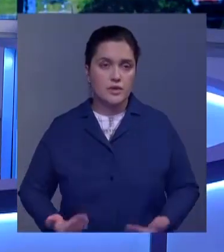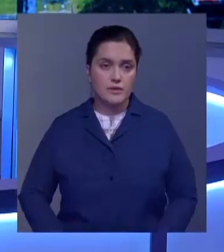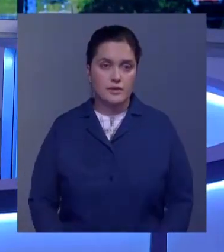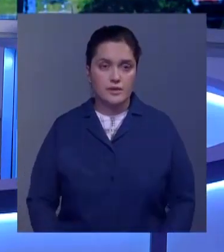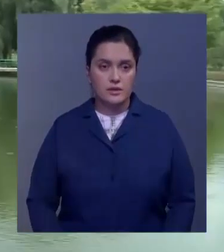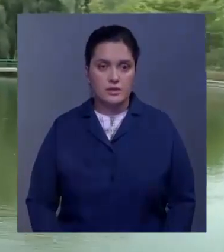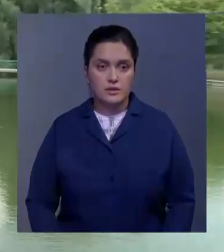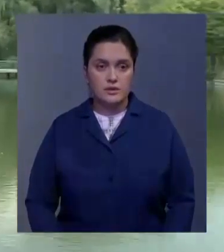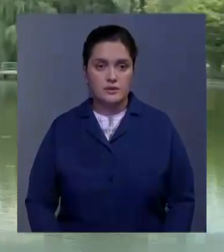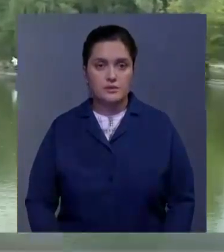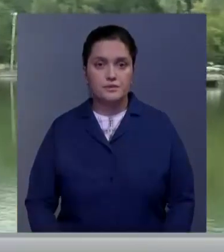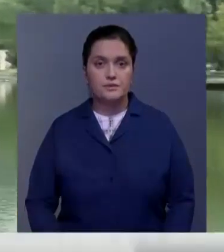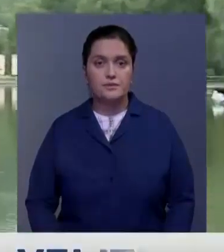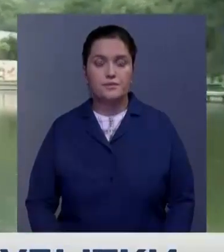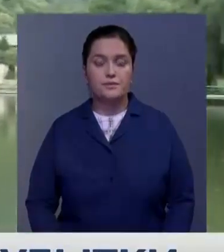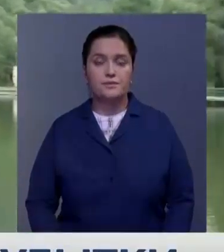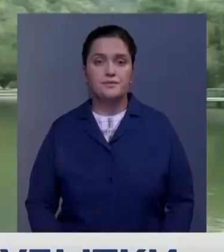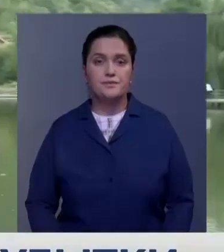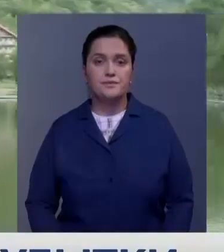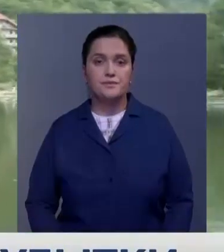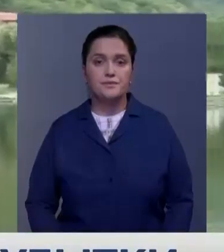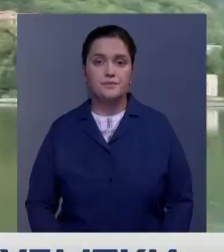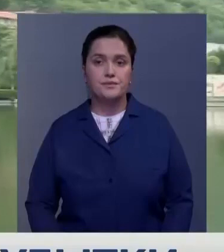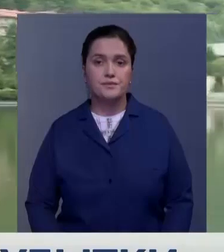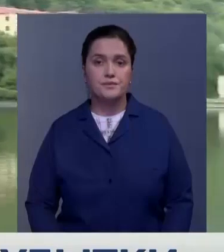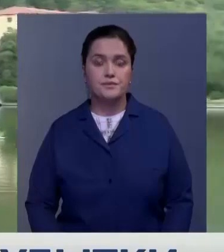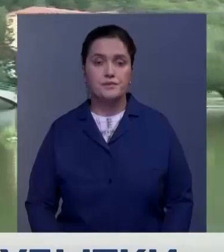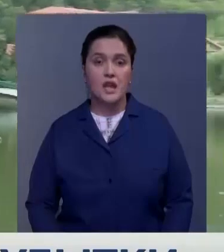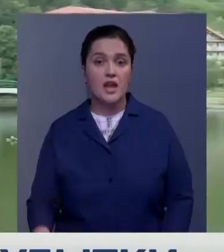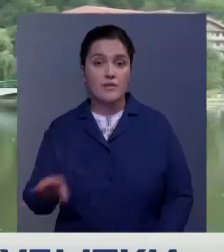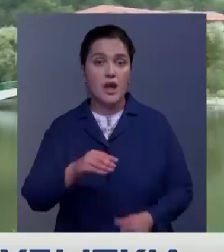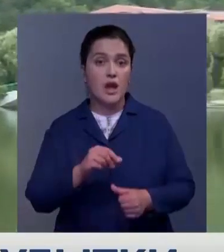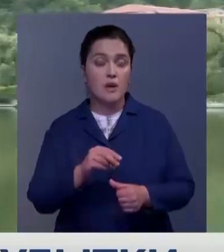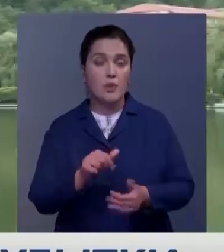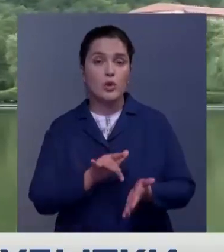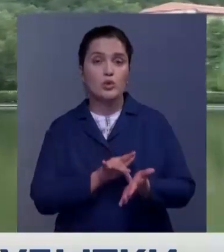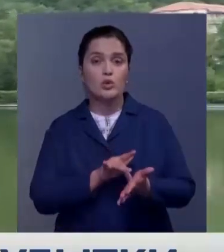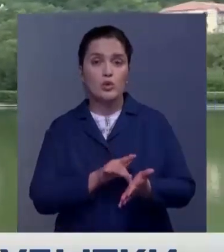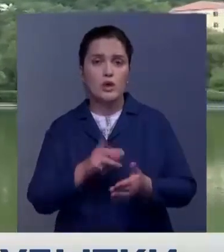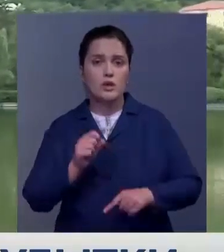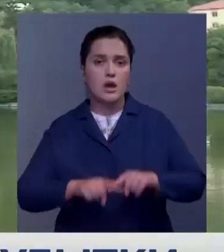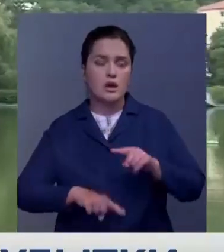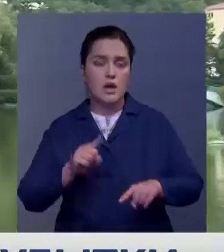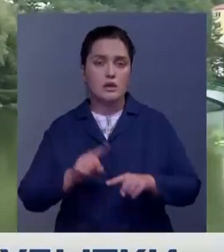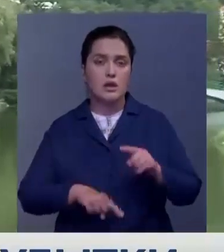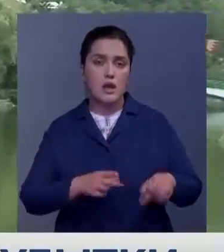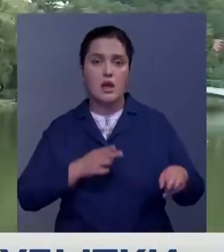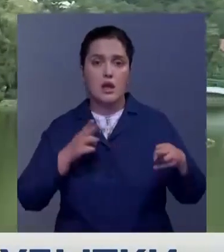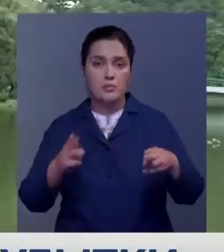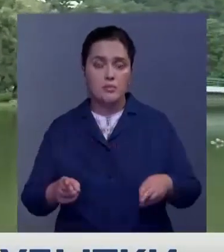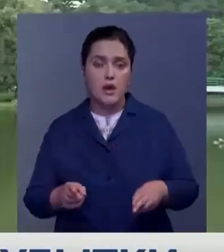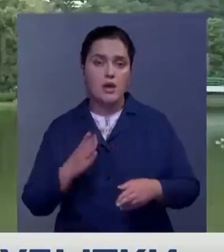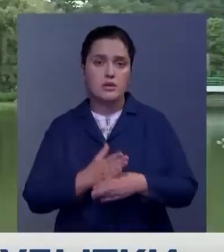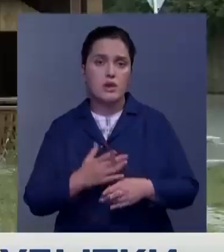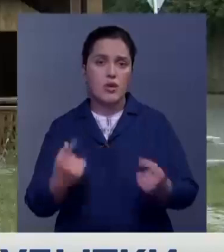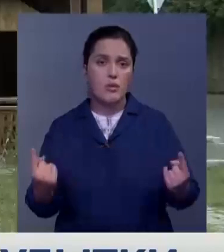может. В условиях недоступности моря все армянские туристы устремились на родные курорты. Дилижан, где простая